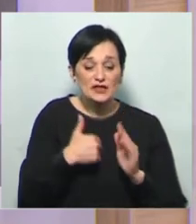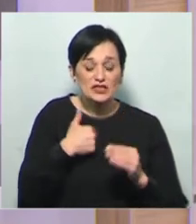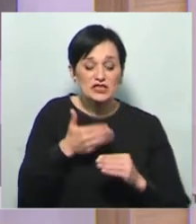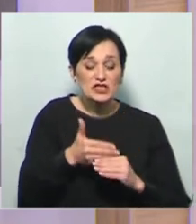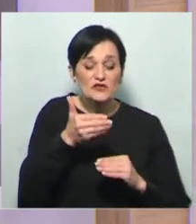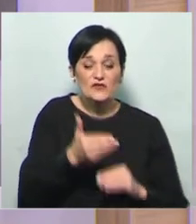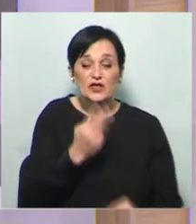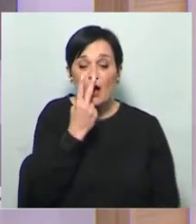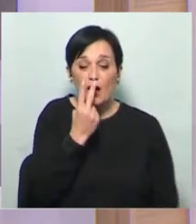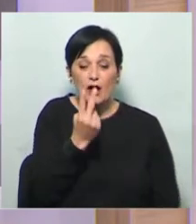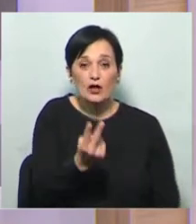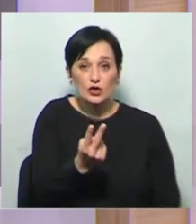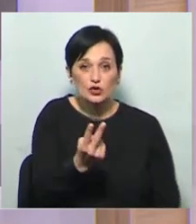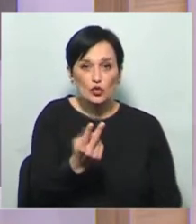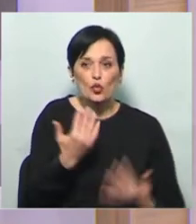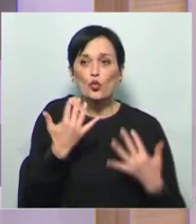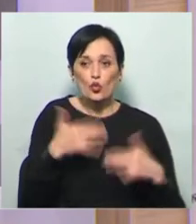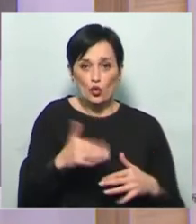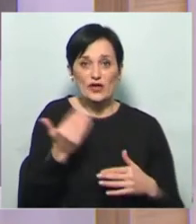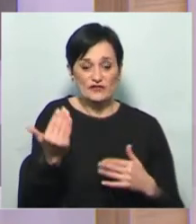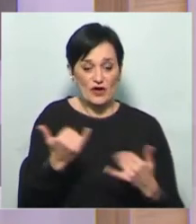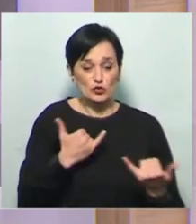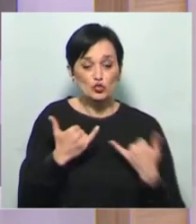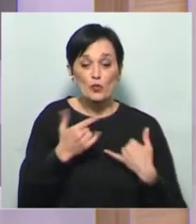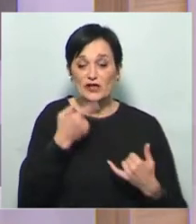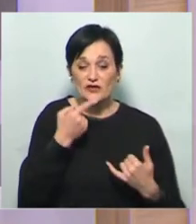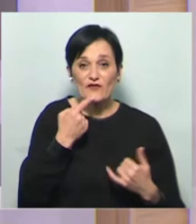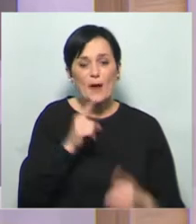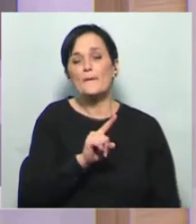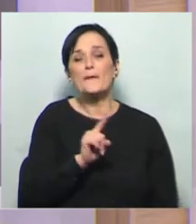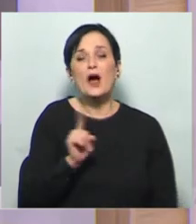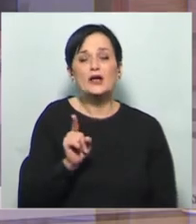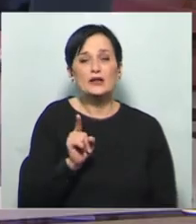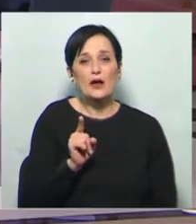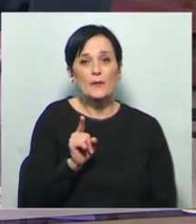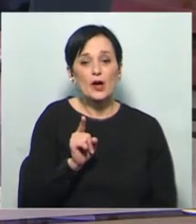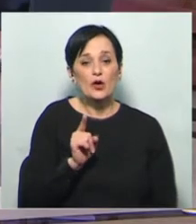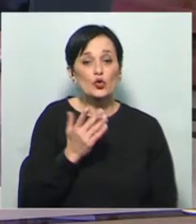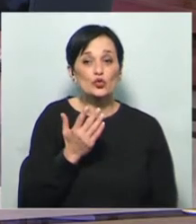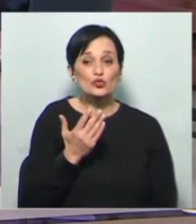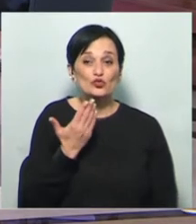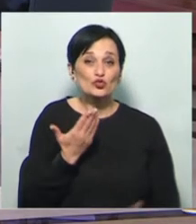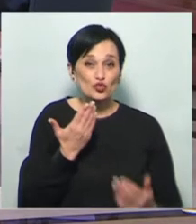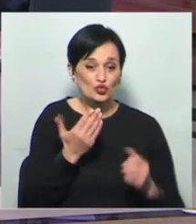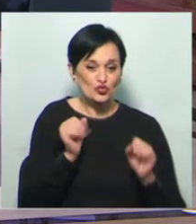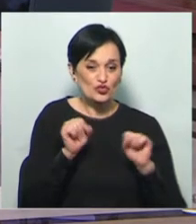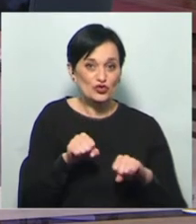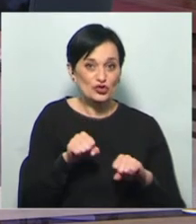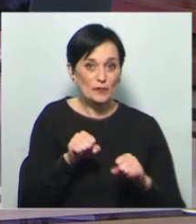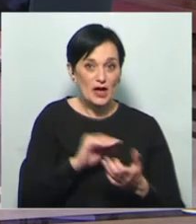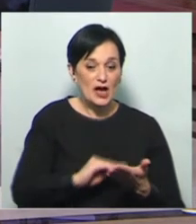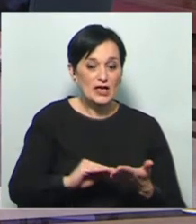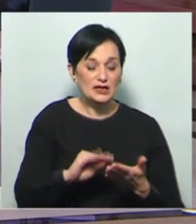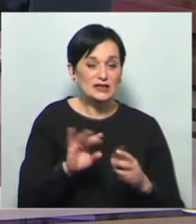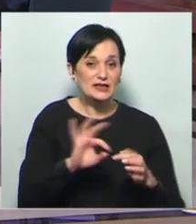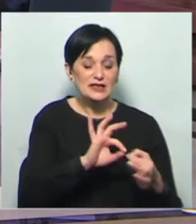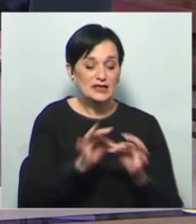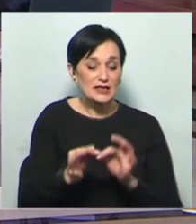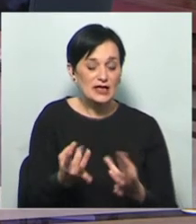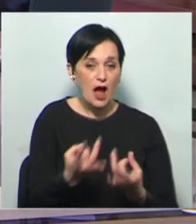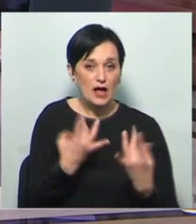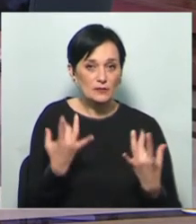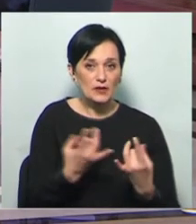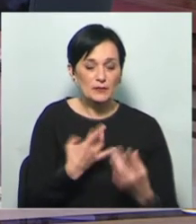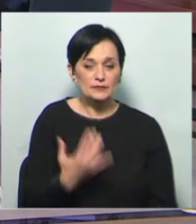და შეიძლება უკვე ფეს თქვენმა სტუმრებმა, მაგრამ სხვა შეწუხდებით განმიმართოთ.